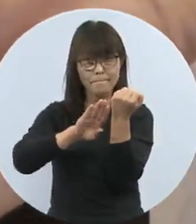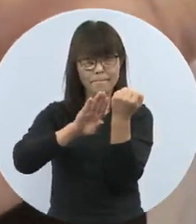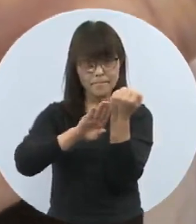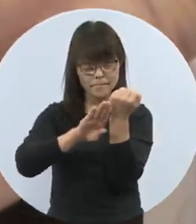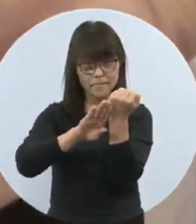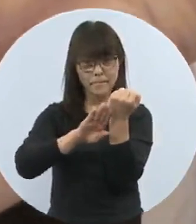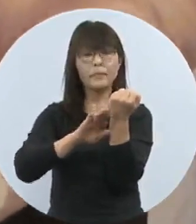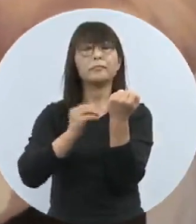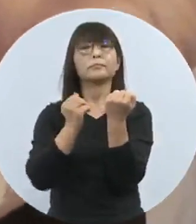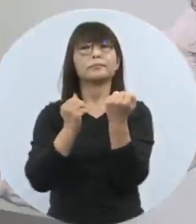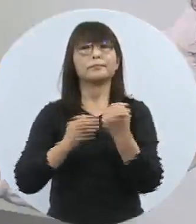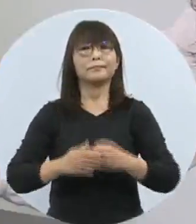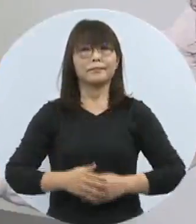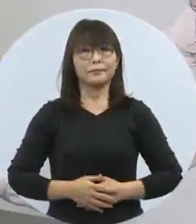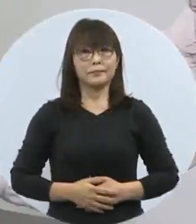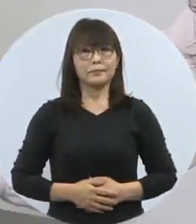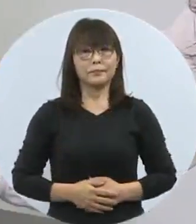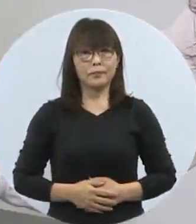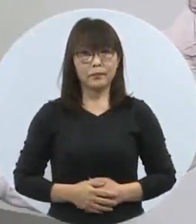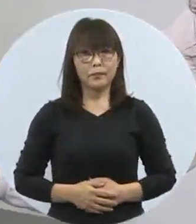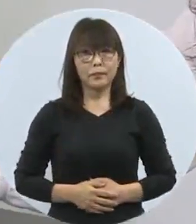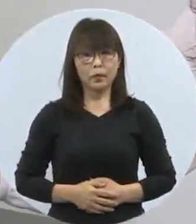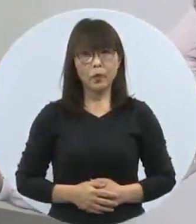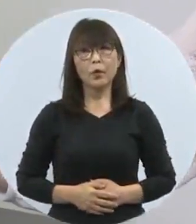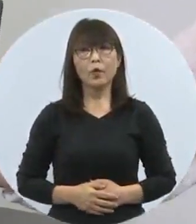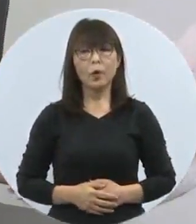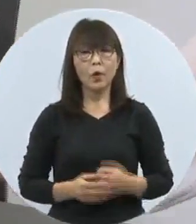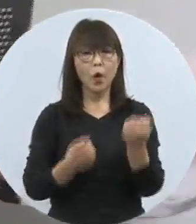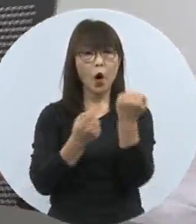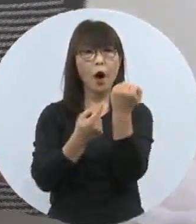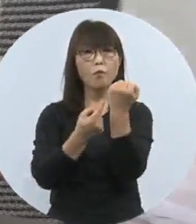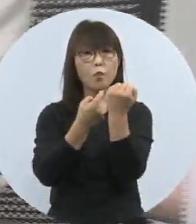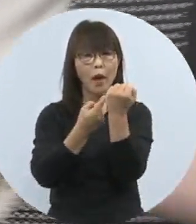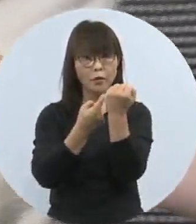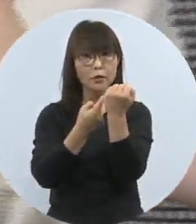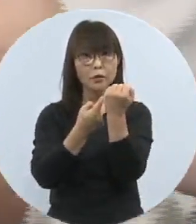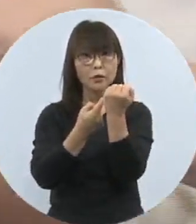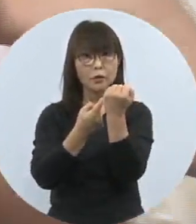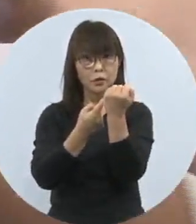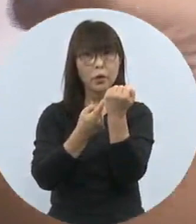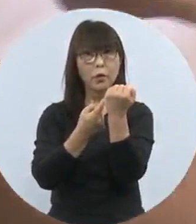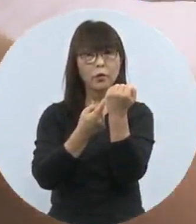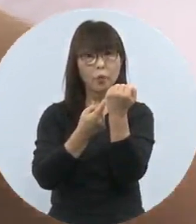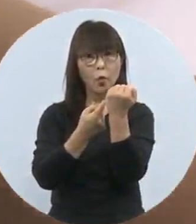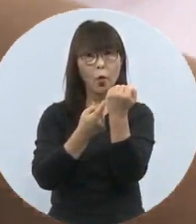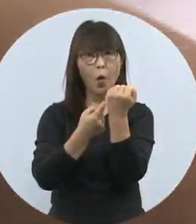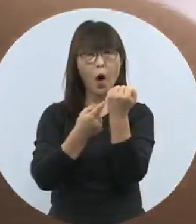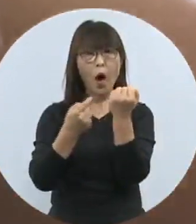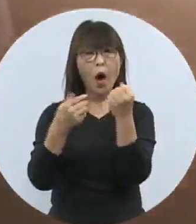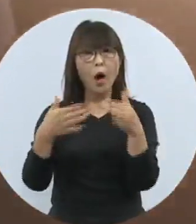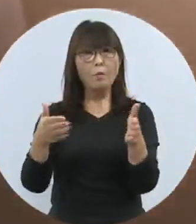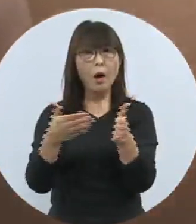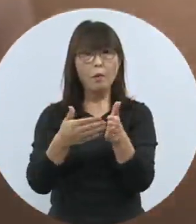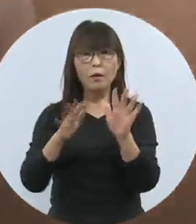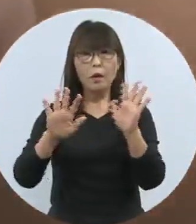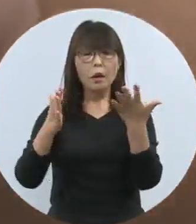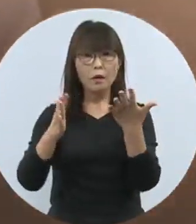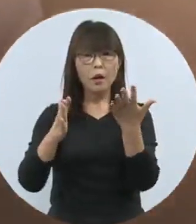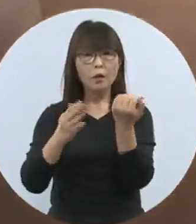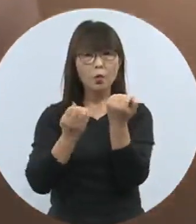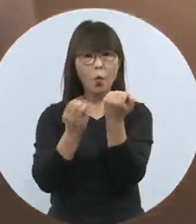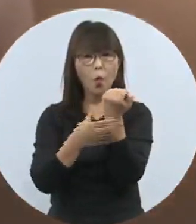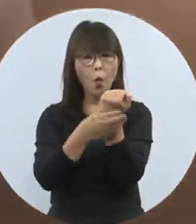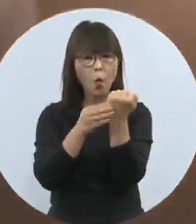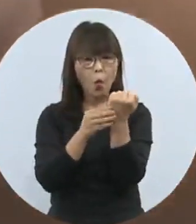形で、歯間ブラシでこうして汚れを取ると、今まで通したことのないところに通すと出